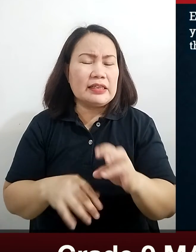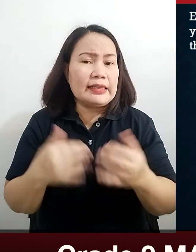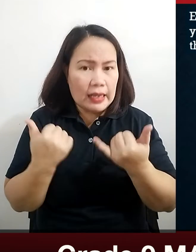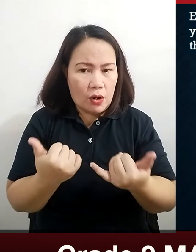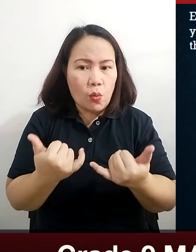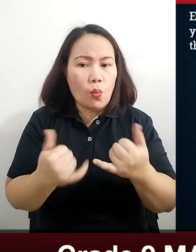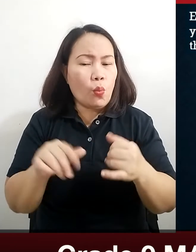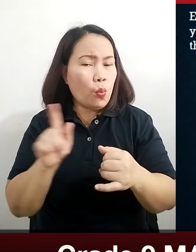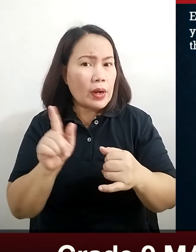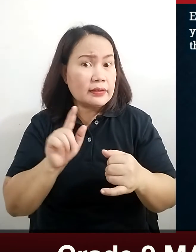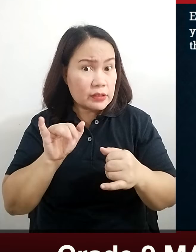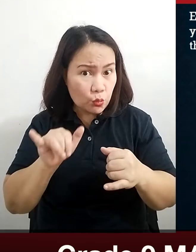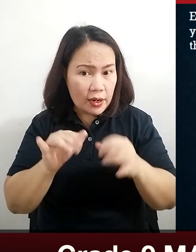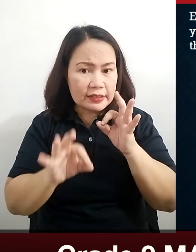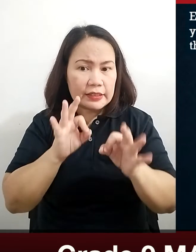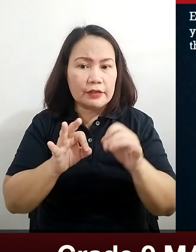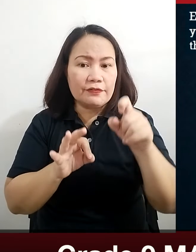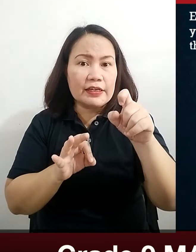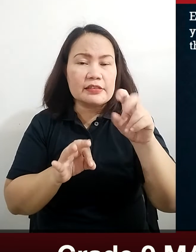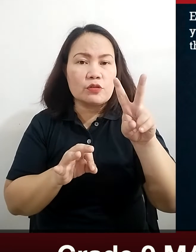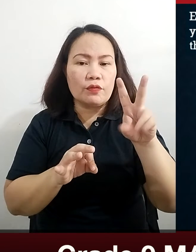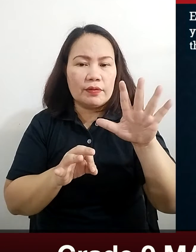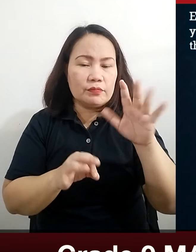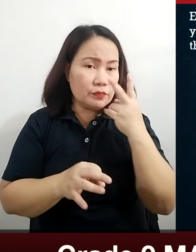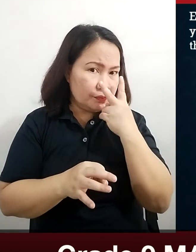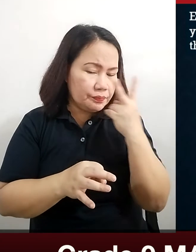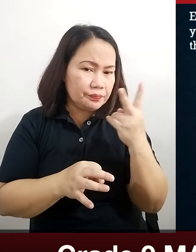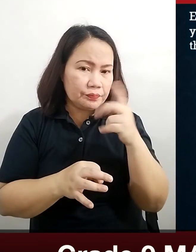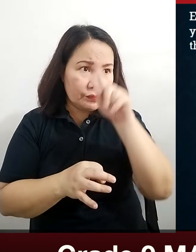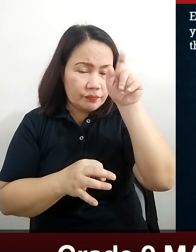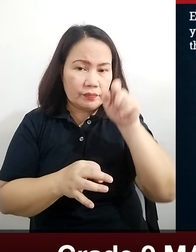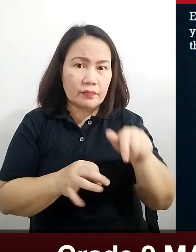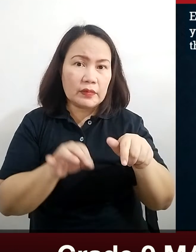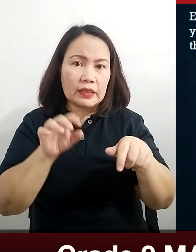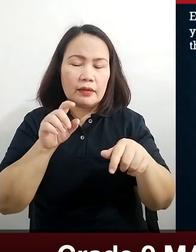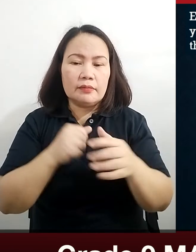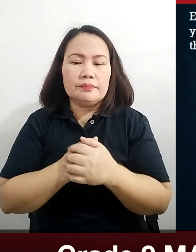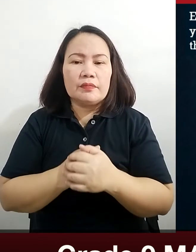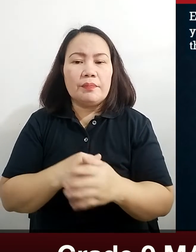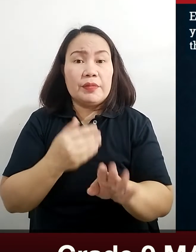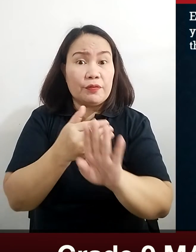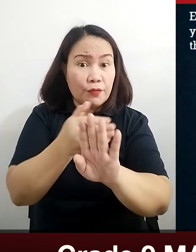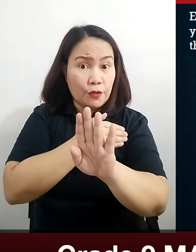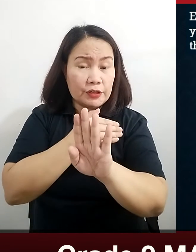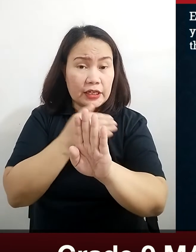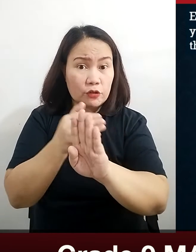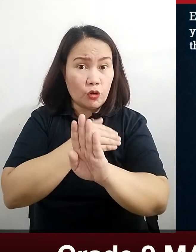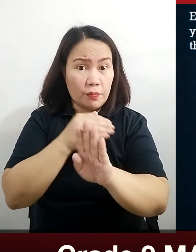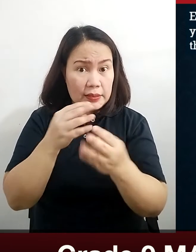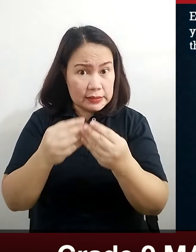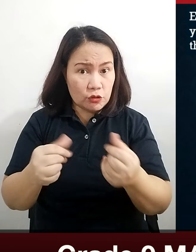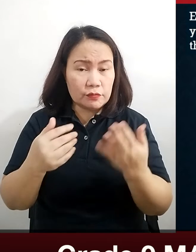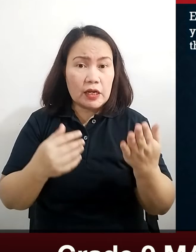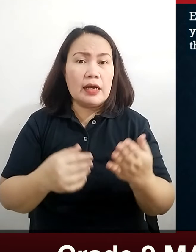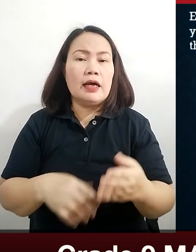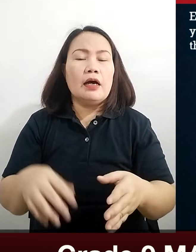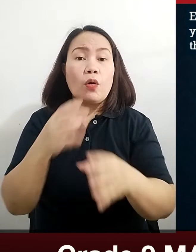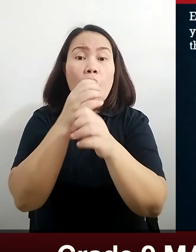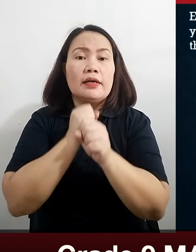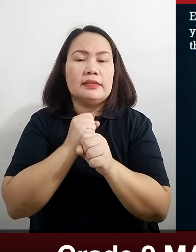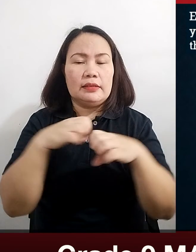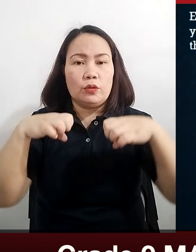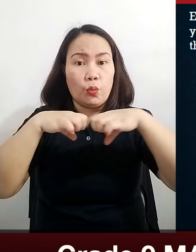yung value ng y? So, hinahanap natin yung nandito. So, bago natin makuha yan, kailangan natin kunin muna